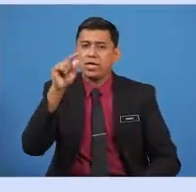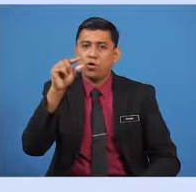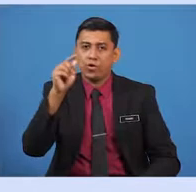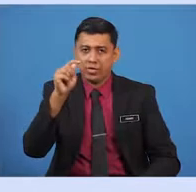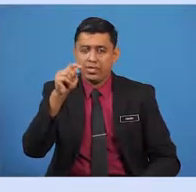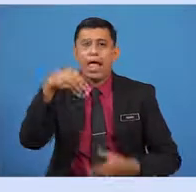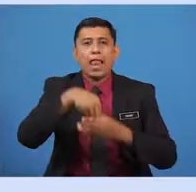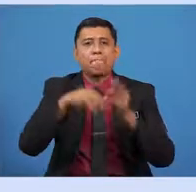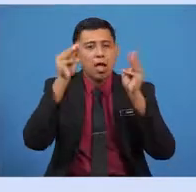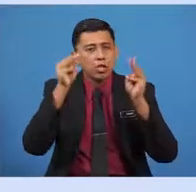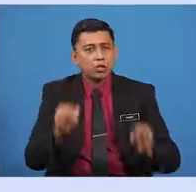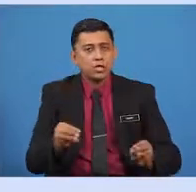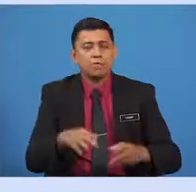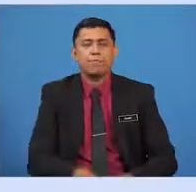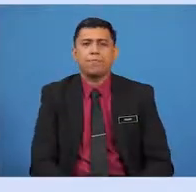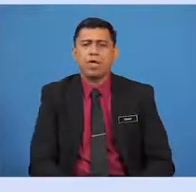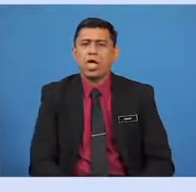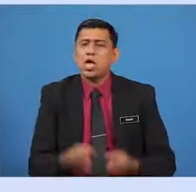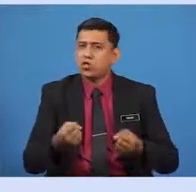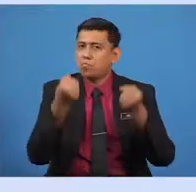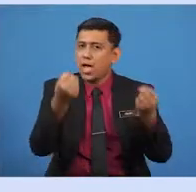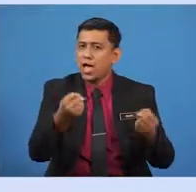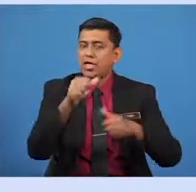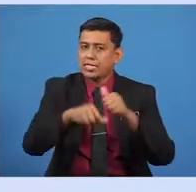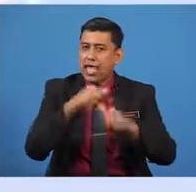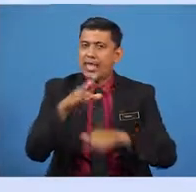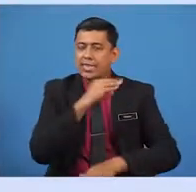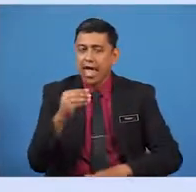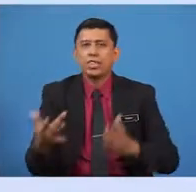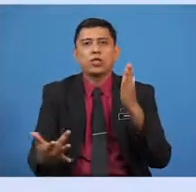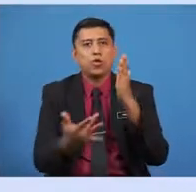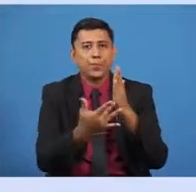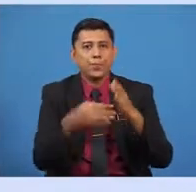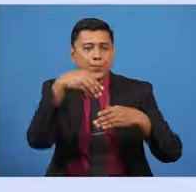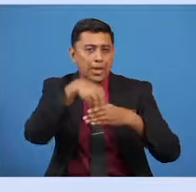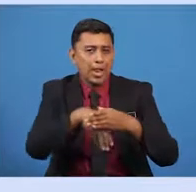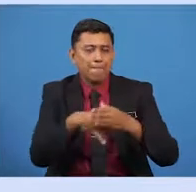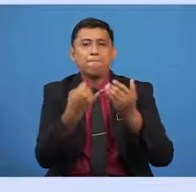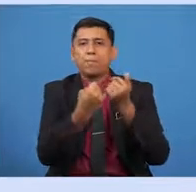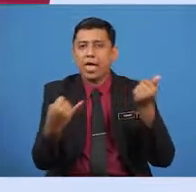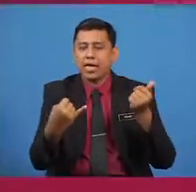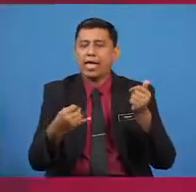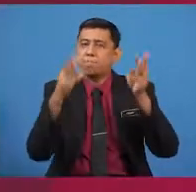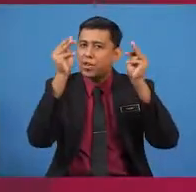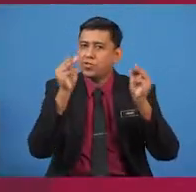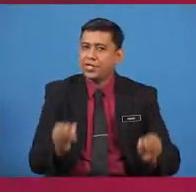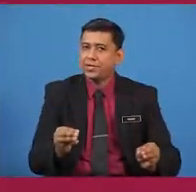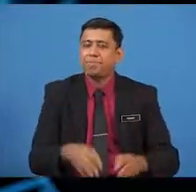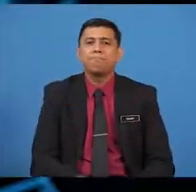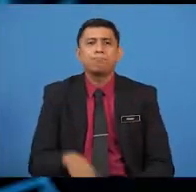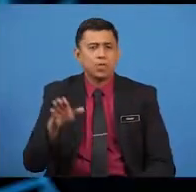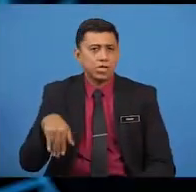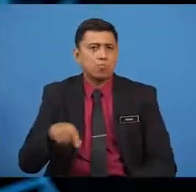manusia serta sumbangan sains dan teknologi dalam pembiakan manusia.